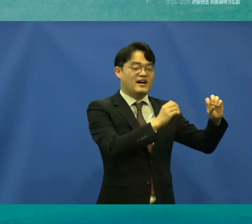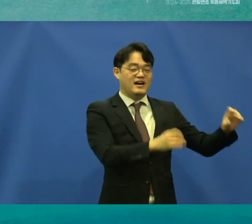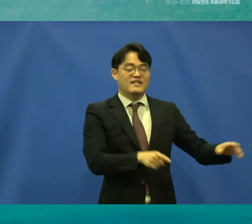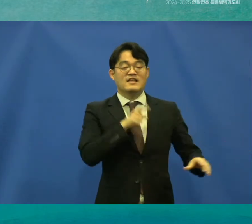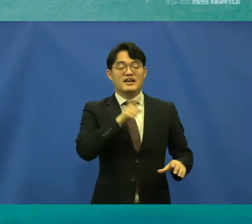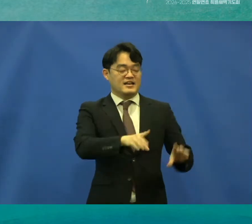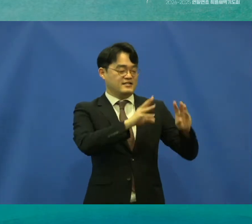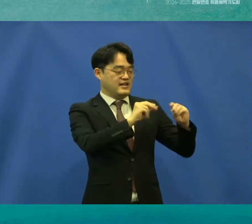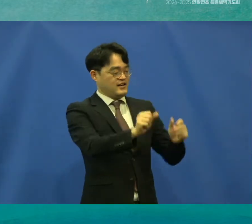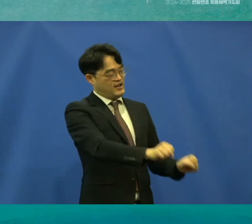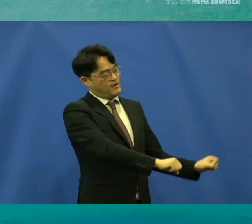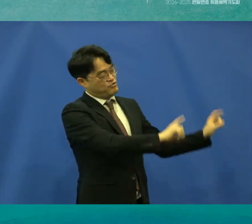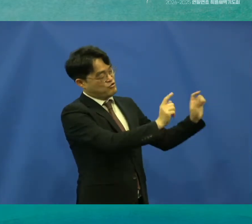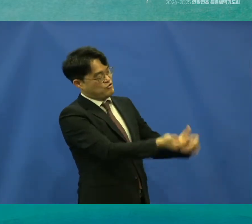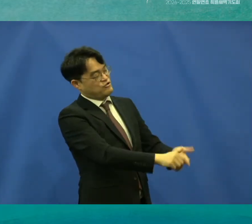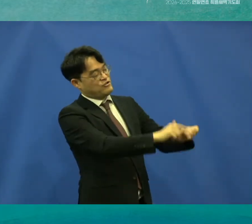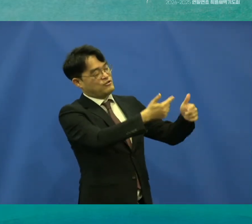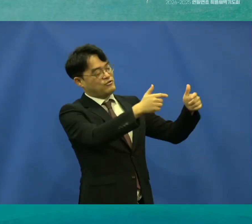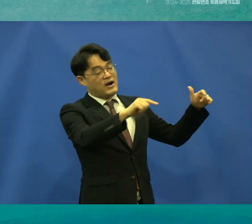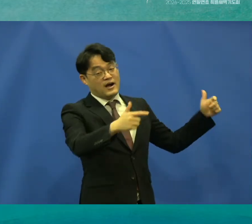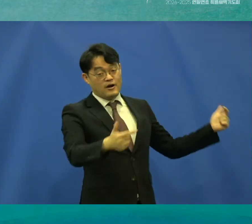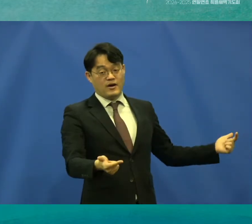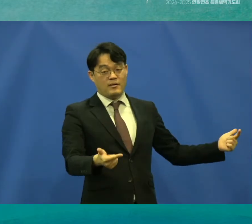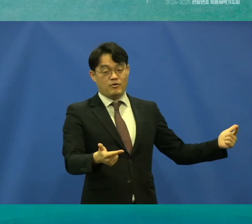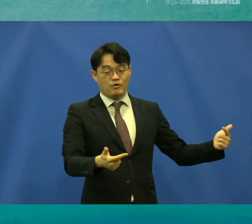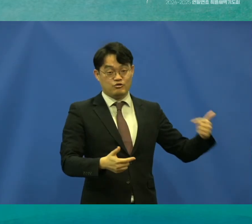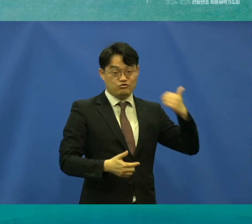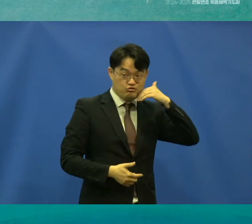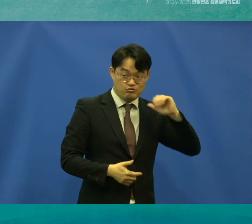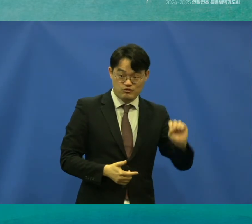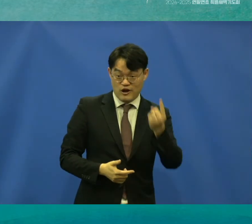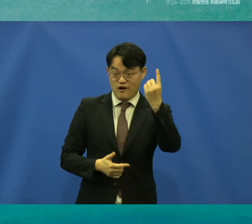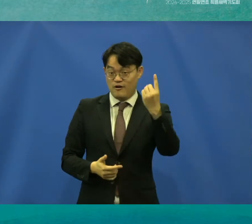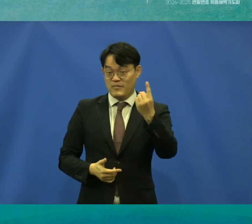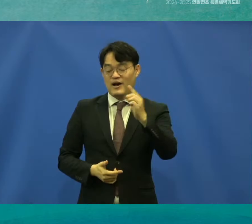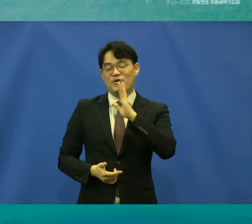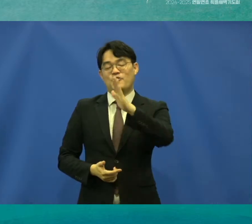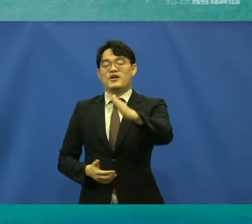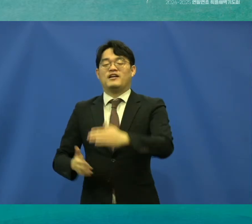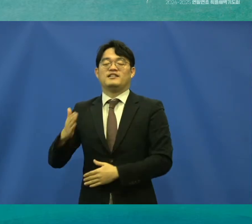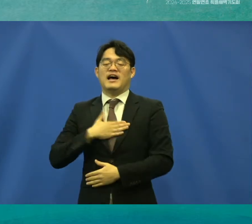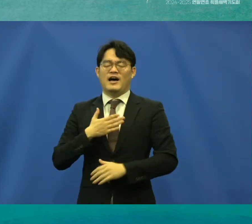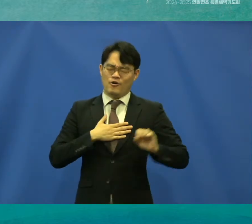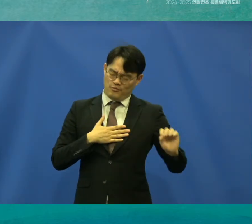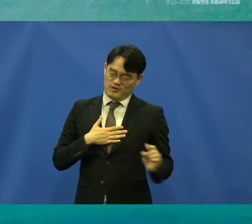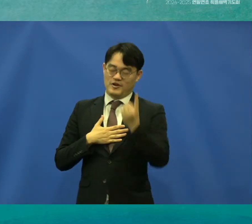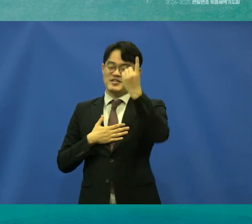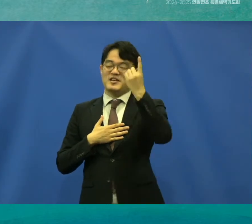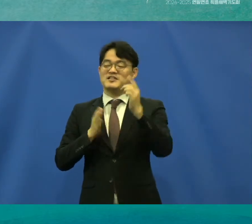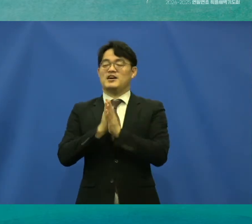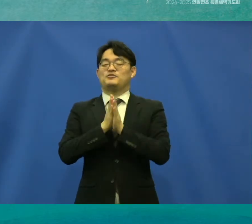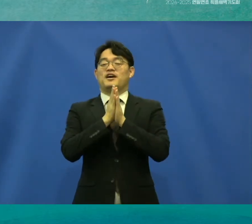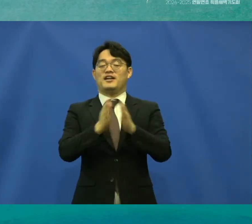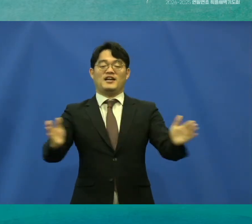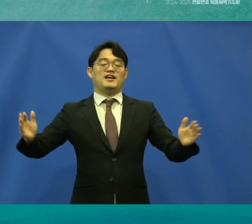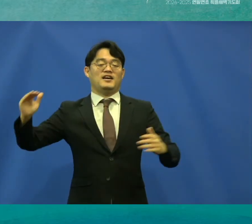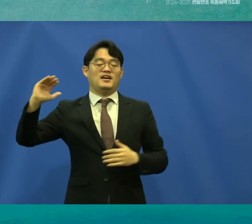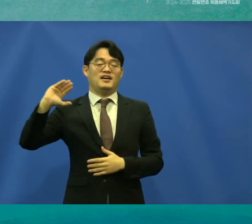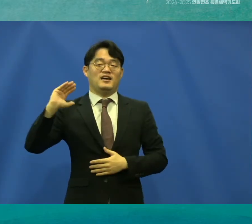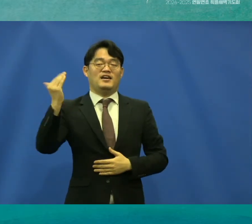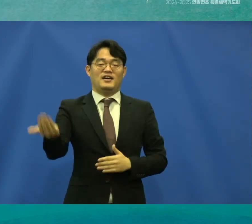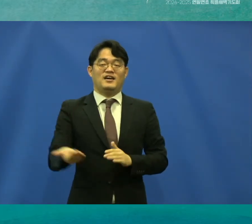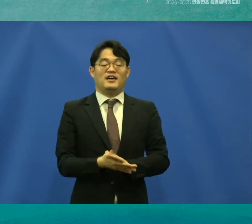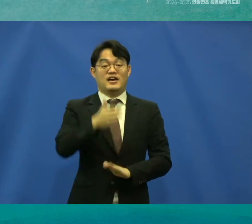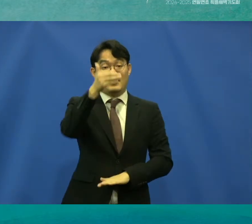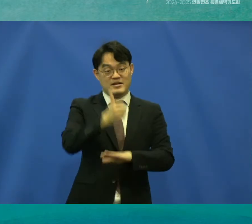일어나리라. 이 땅의 구원과 회복은 바로 나로부터 시작되리. 마지막 한